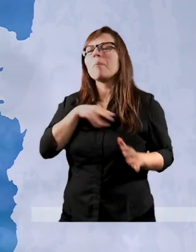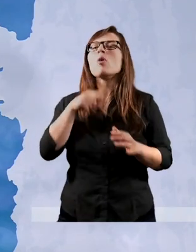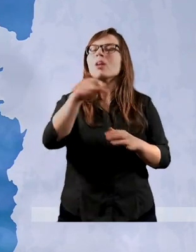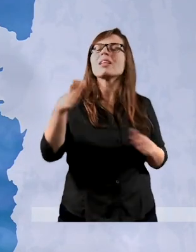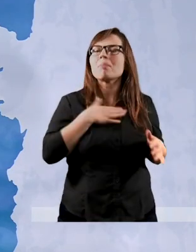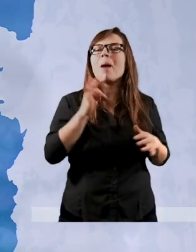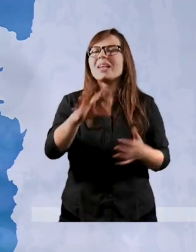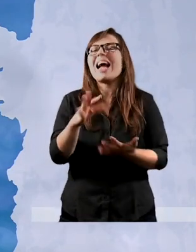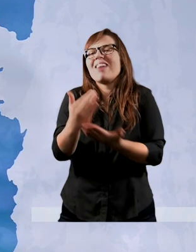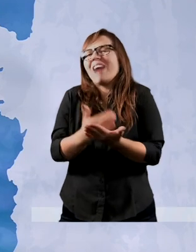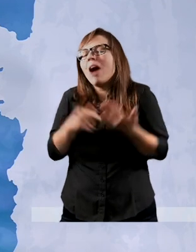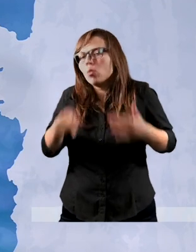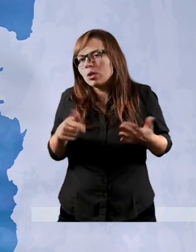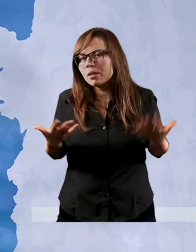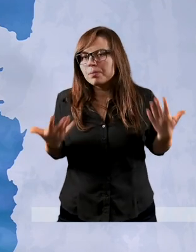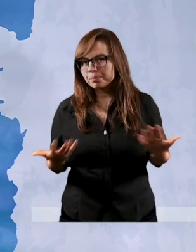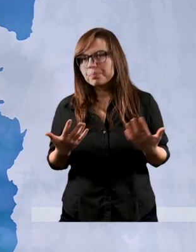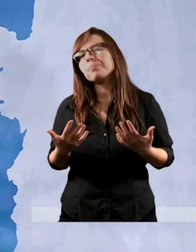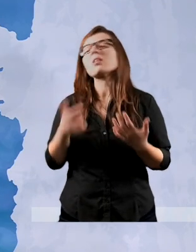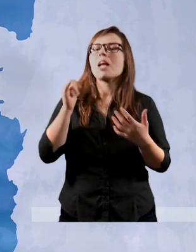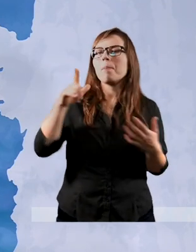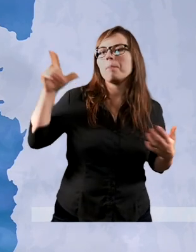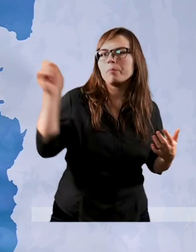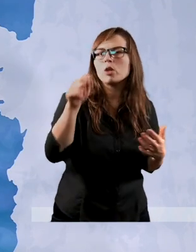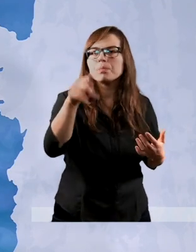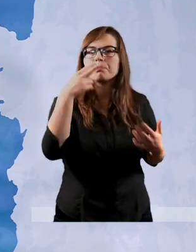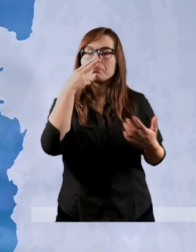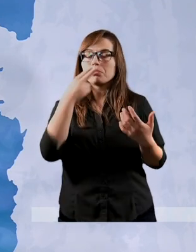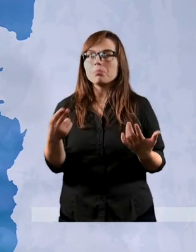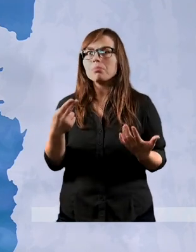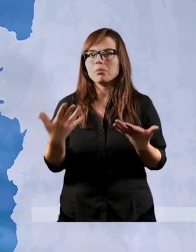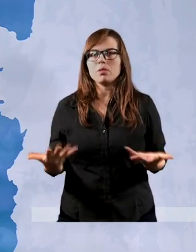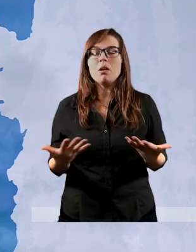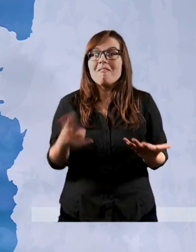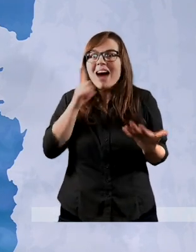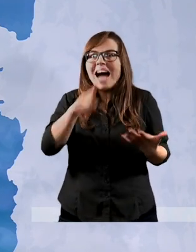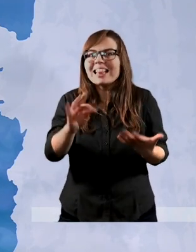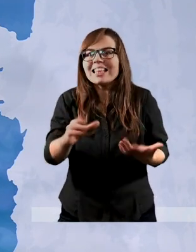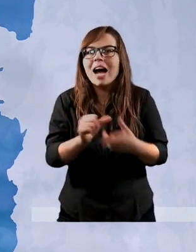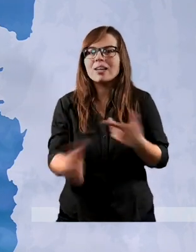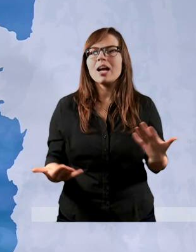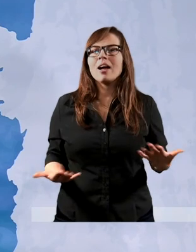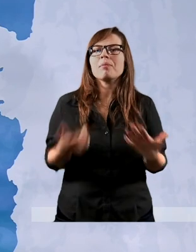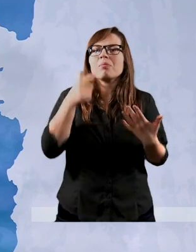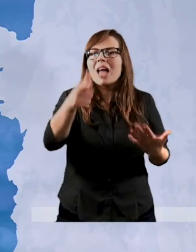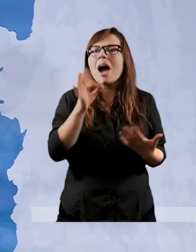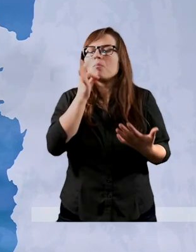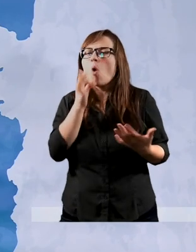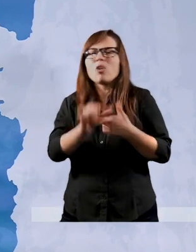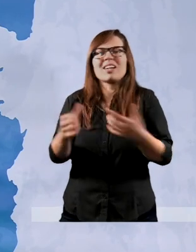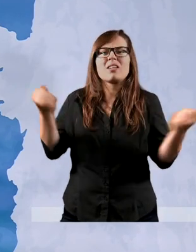po prostu tutaj warunki. I jak tam przyjechaliśmy, to zobaczyliśmy, że tak faktycznie jest. Że młodzież jest